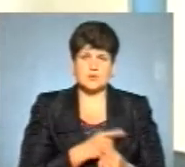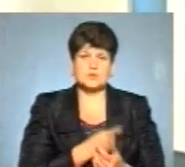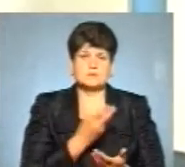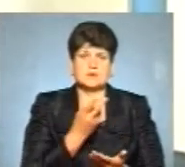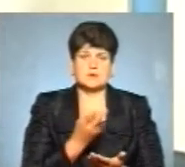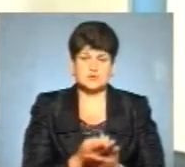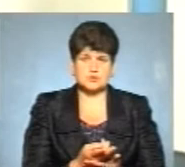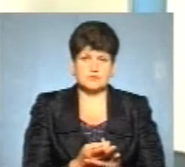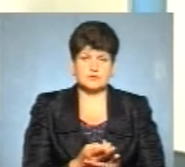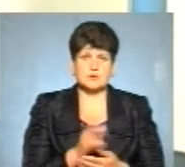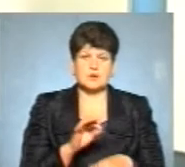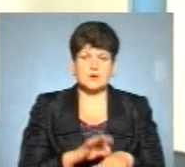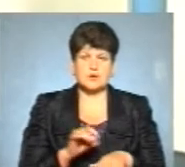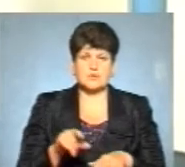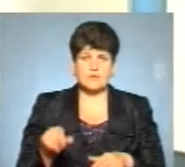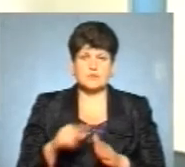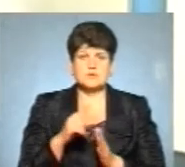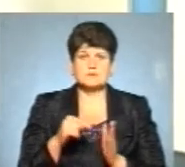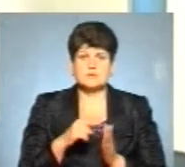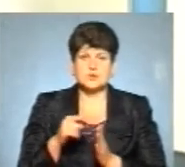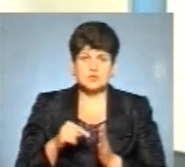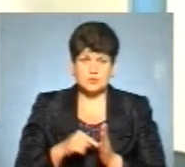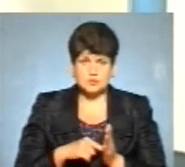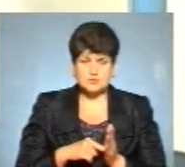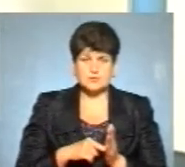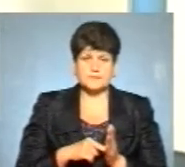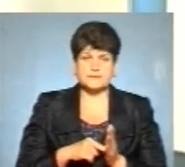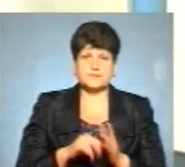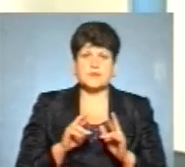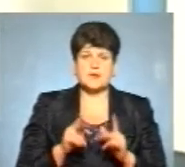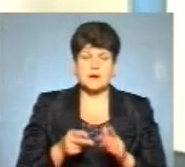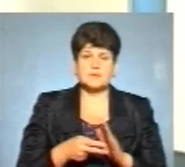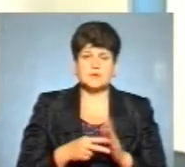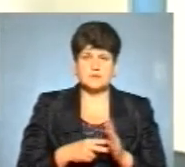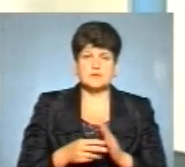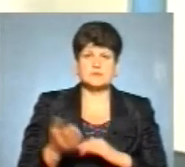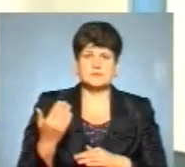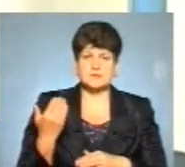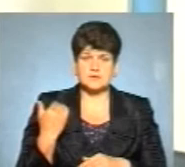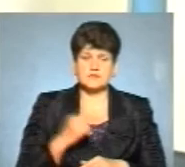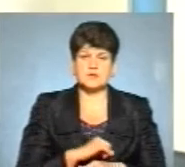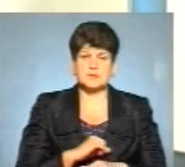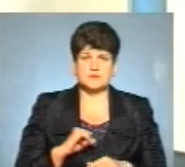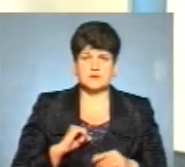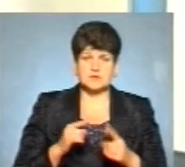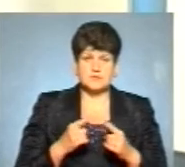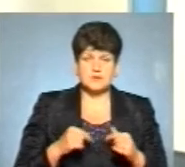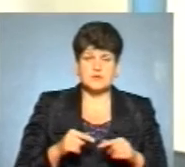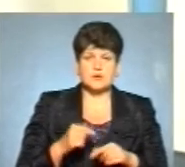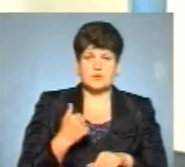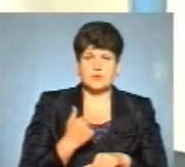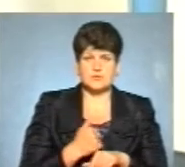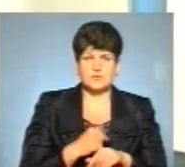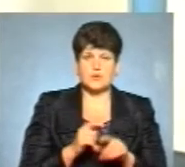госпіталізовувати хворих із підозрою, так як планувалося, саме в терапевтичне відділення головного